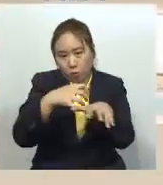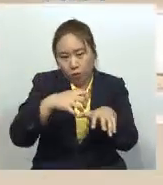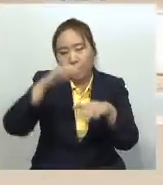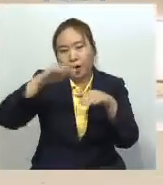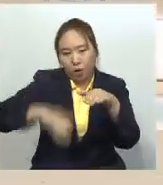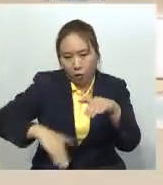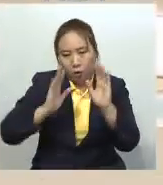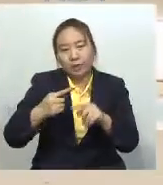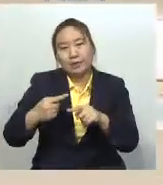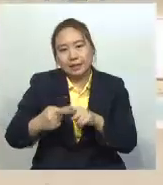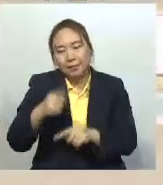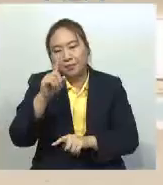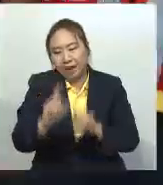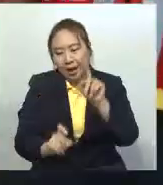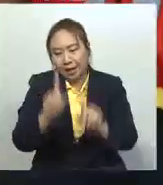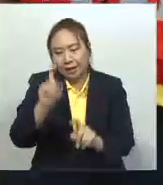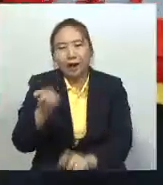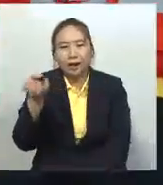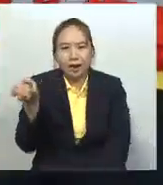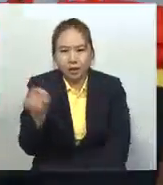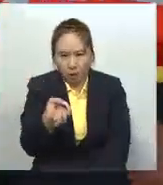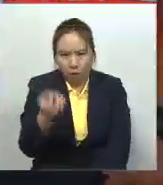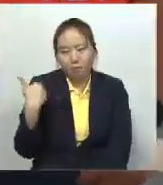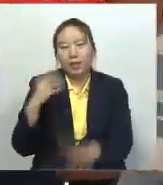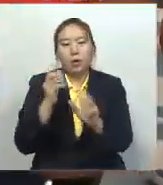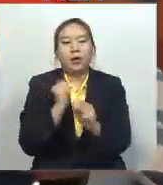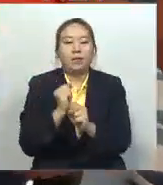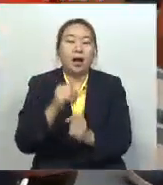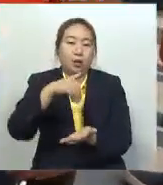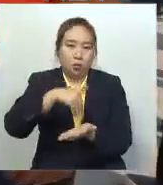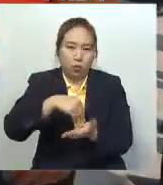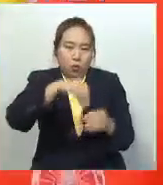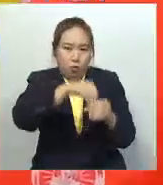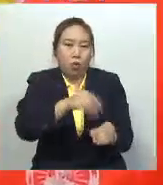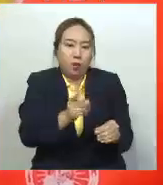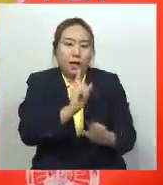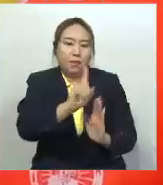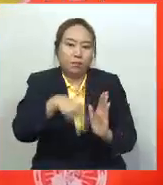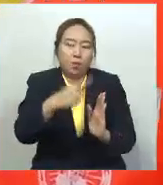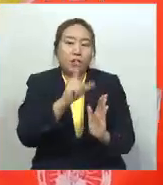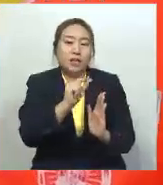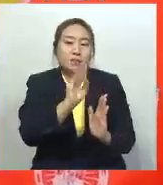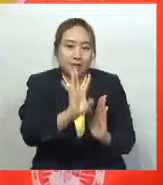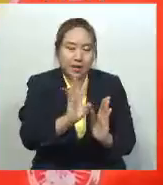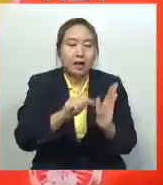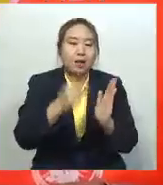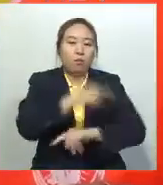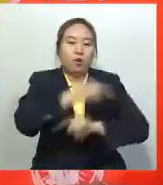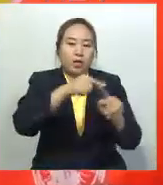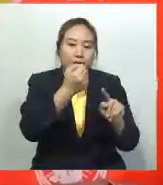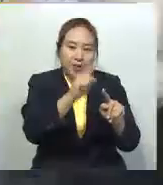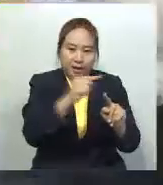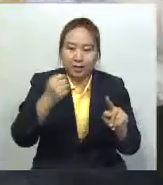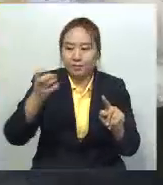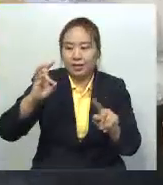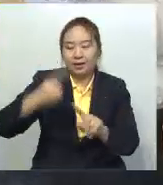ผู้บาดเจ็บและเสียชีวิตให้น้อยที่สุดนะครับโดยจะมีเจ้าหน้าที่ประจำศูนย์ตลอด24ชั่วโมงตั้งแต่วันที่11ถึงวันที่